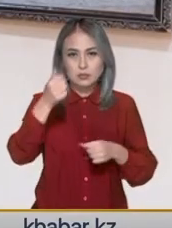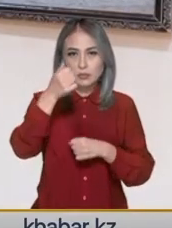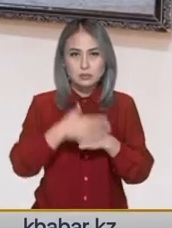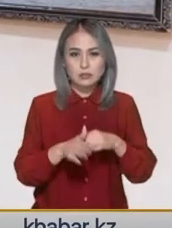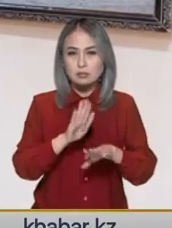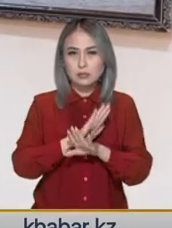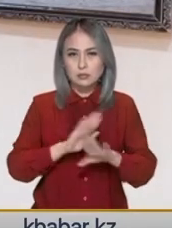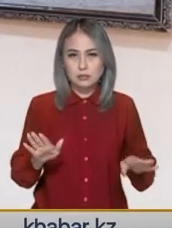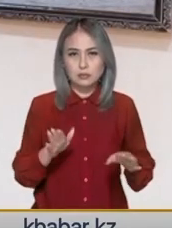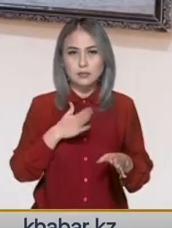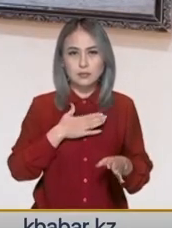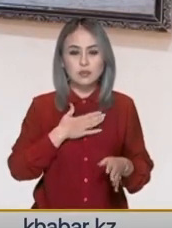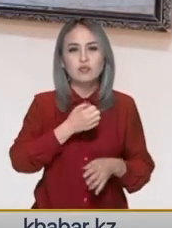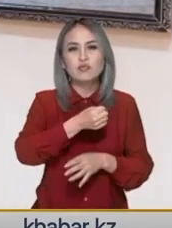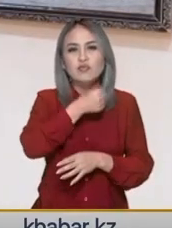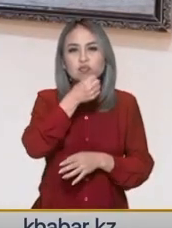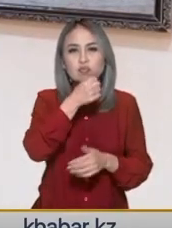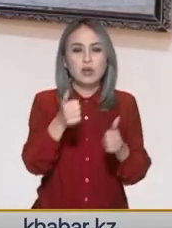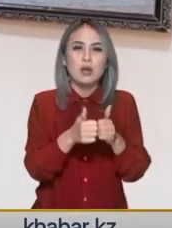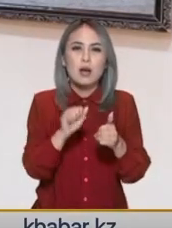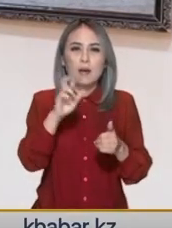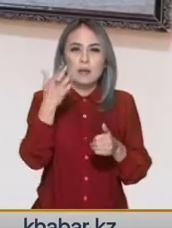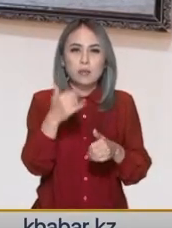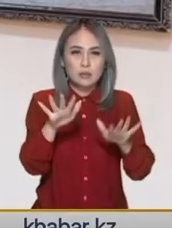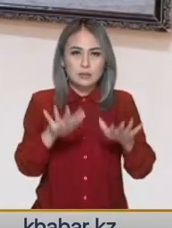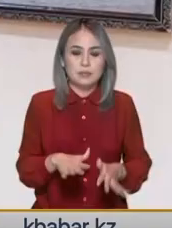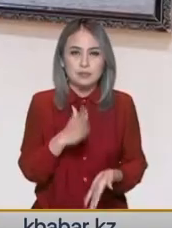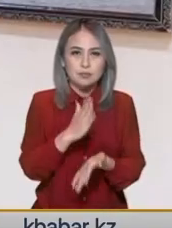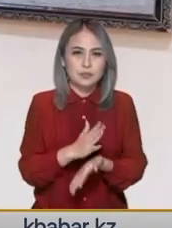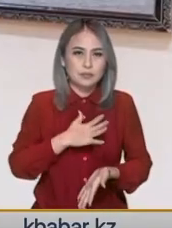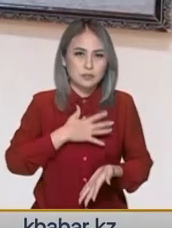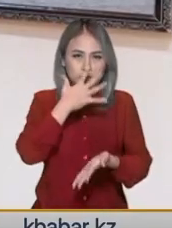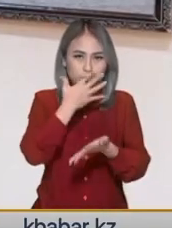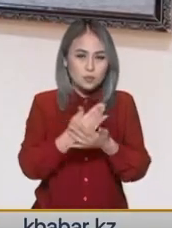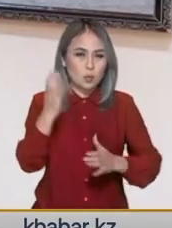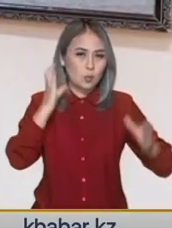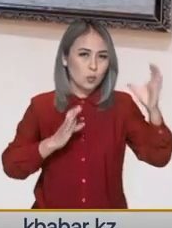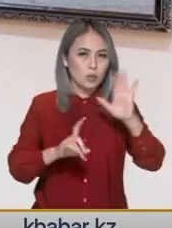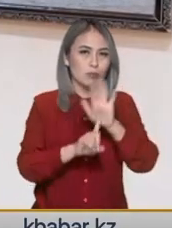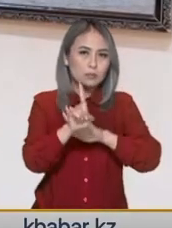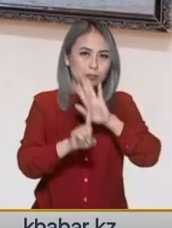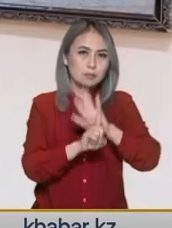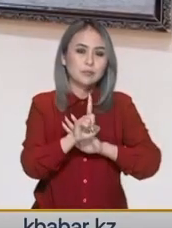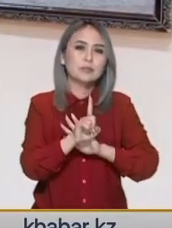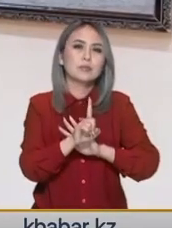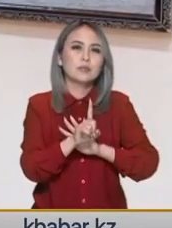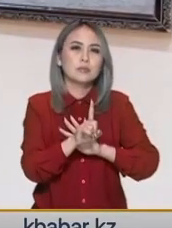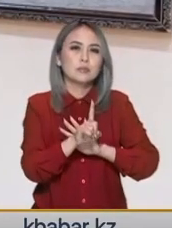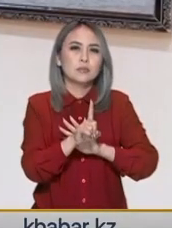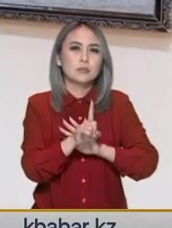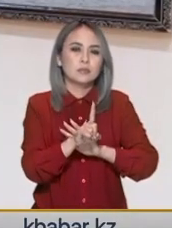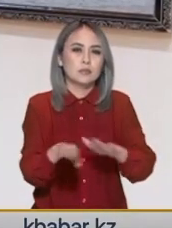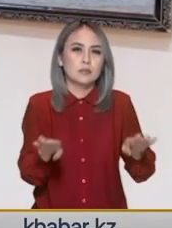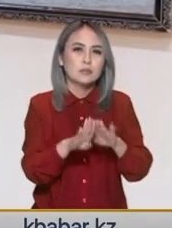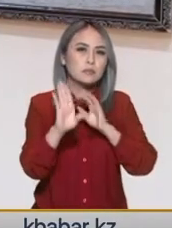орталықтар емес қой. Жалпы бізде елшіліктер жанынан Абай орталықтары. Бірақ біздің университетіміздің бастамасымен міне